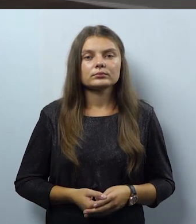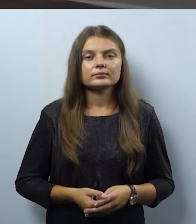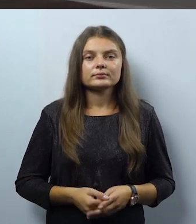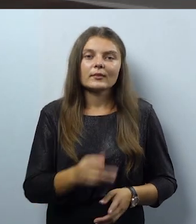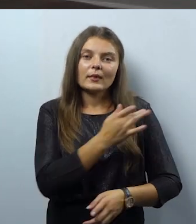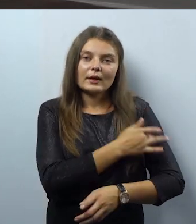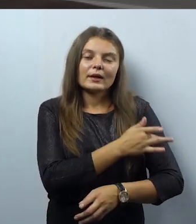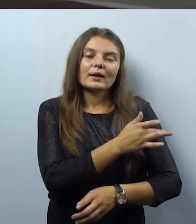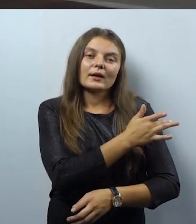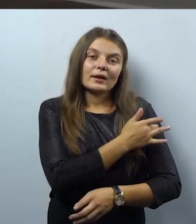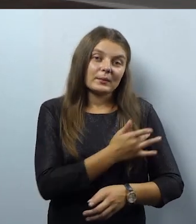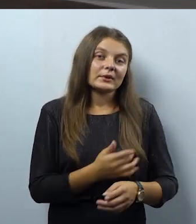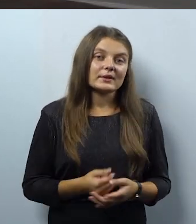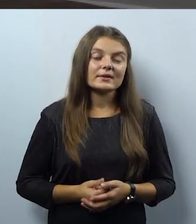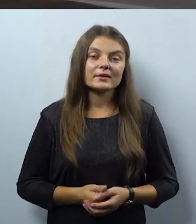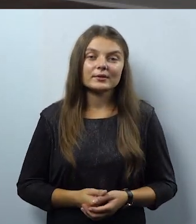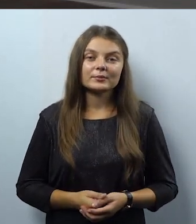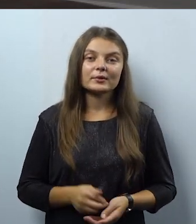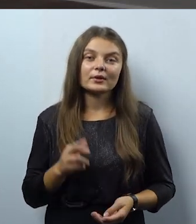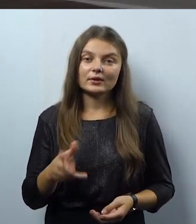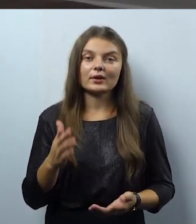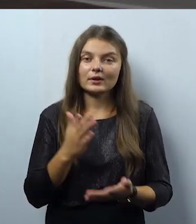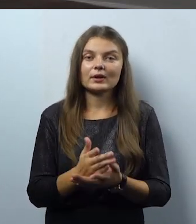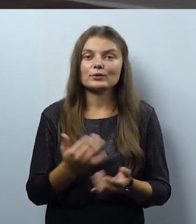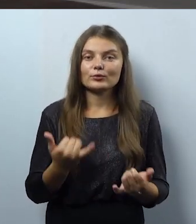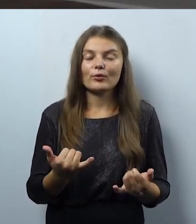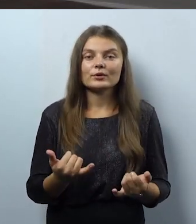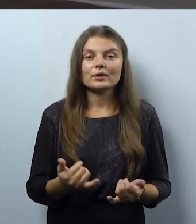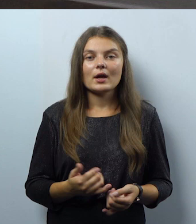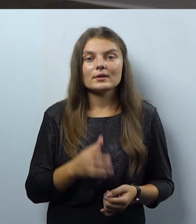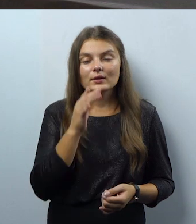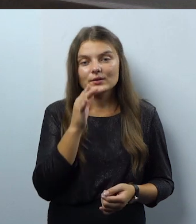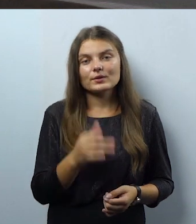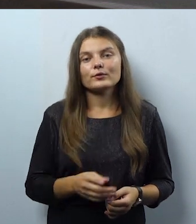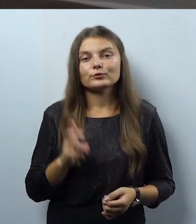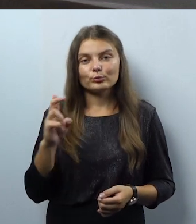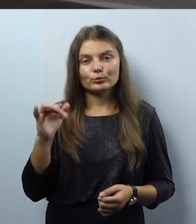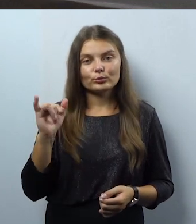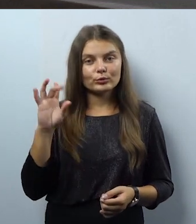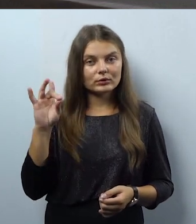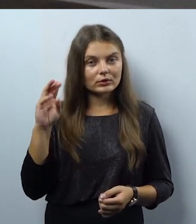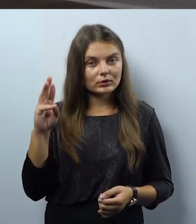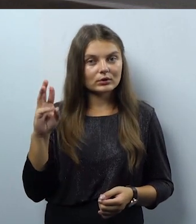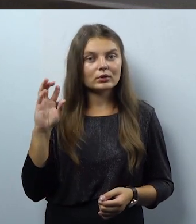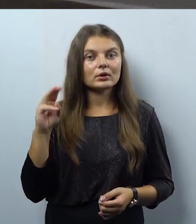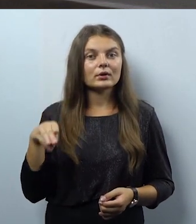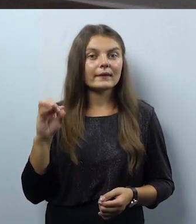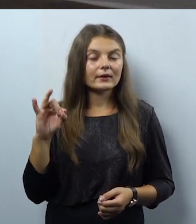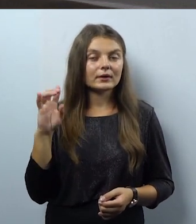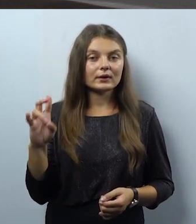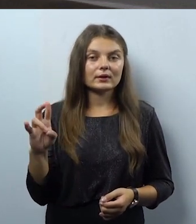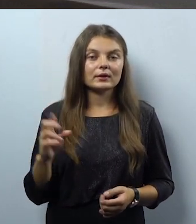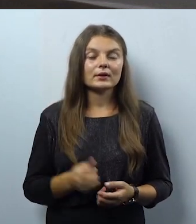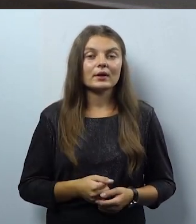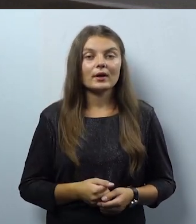до медичної реформи, як все відбувається у нас у Бурштині, як працює первинка. Ну, ми знаємо, що це